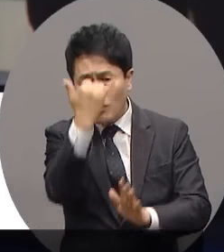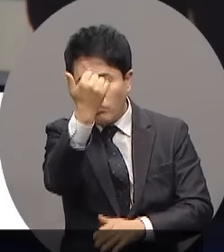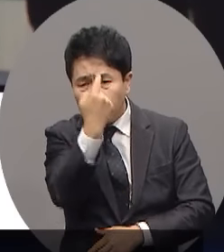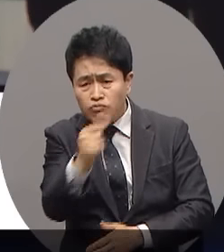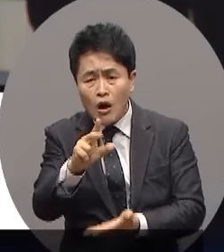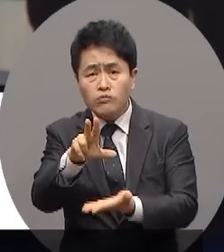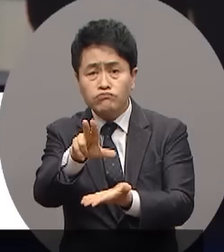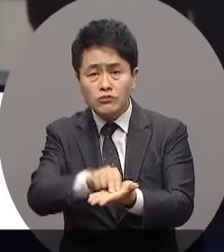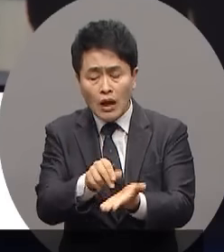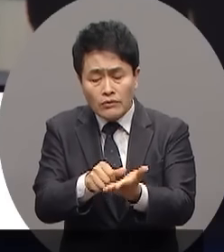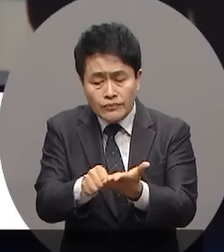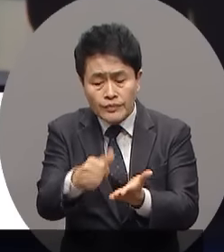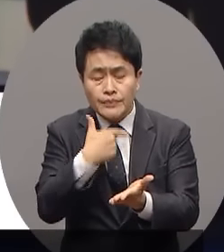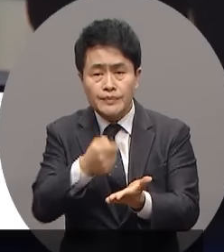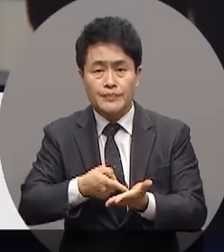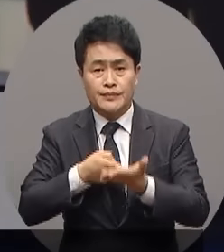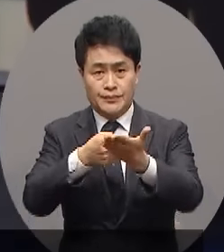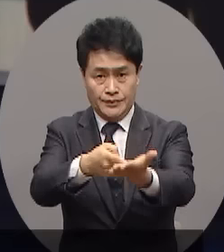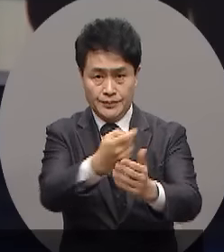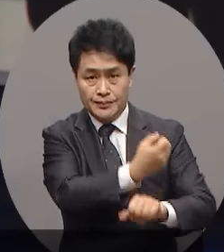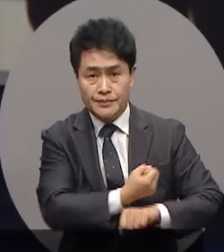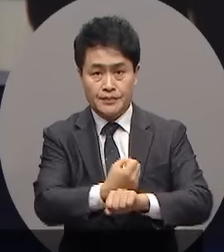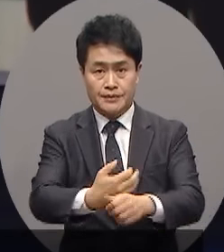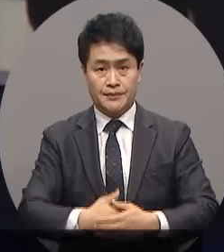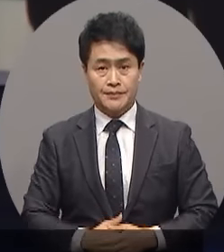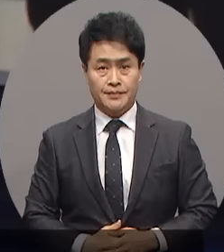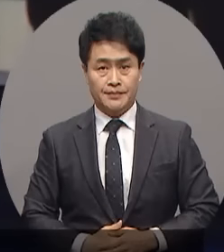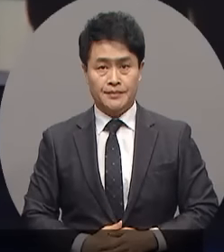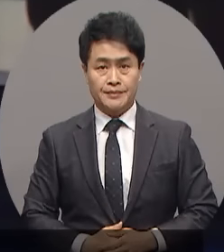기사의 삭제를 요구했습니다 지윤수